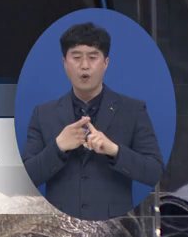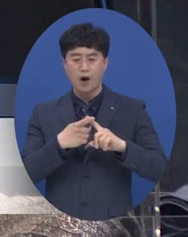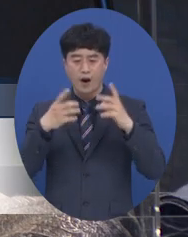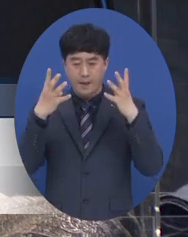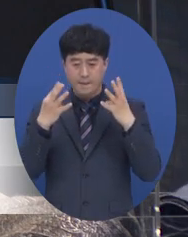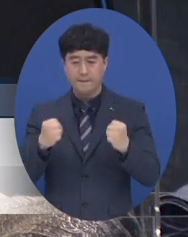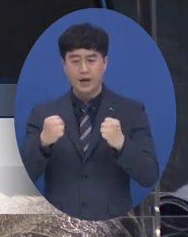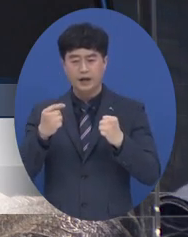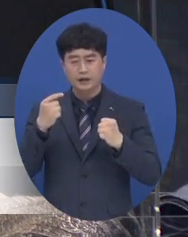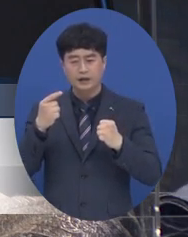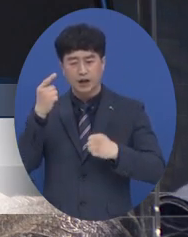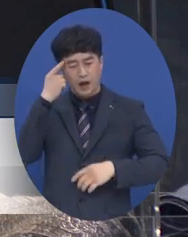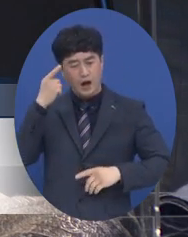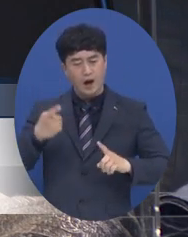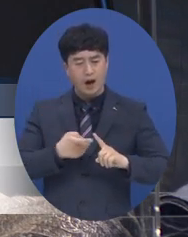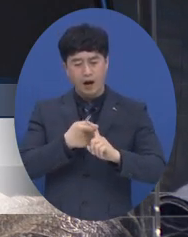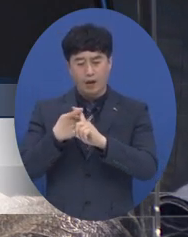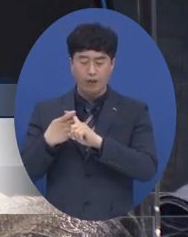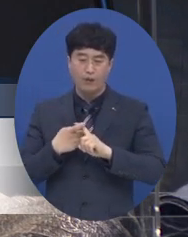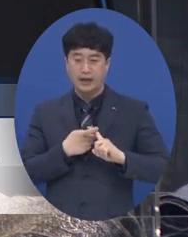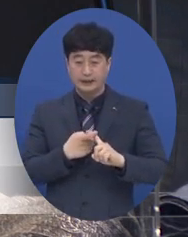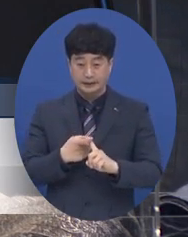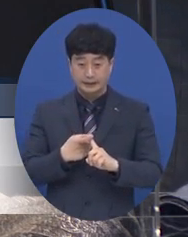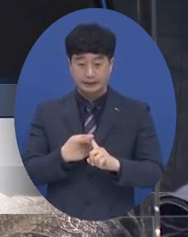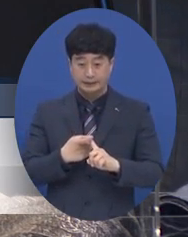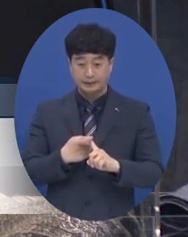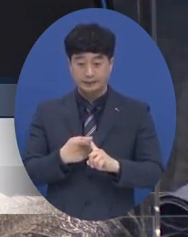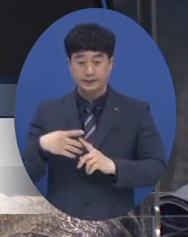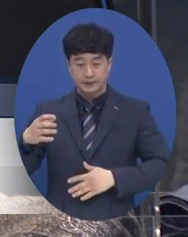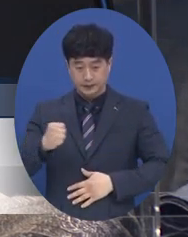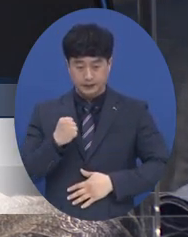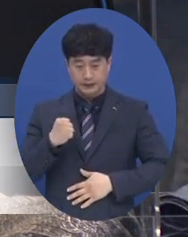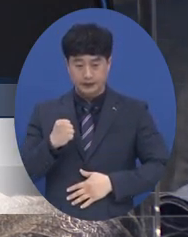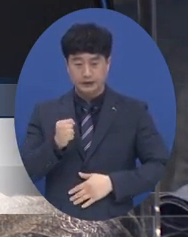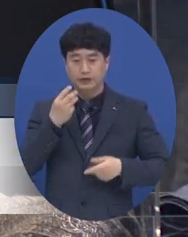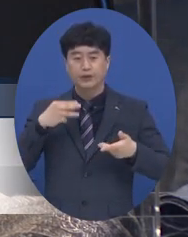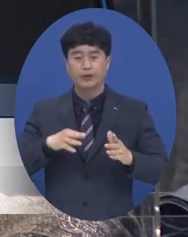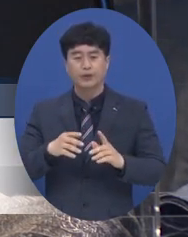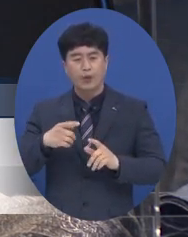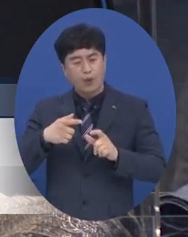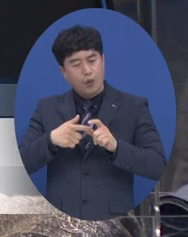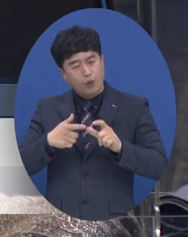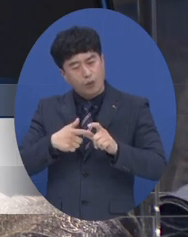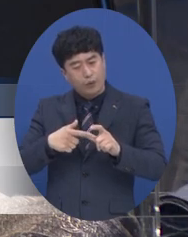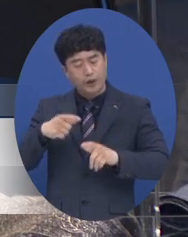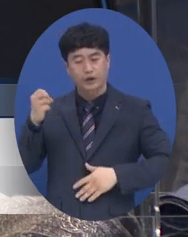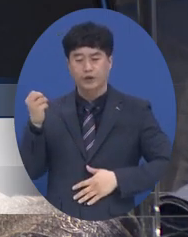기본주택과 관련해서 많은 관심을 갖고 있습니다. 우리 경기도에서